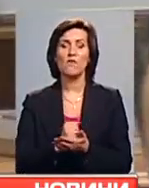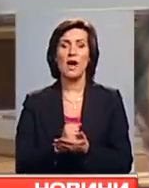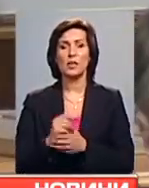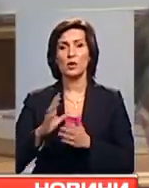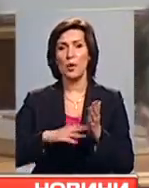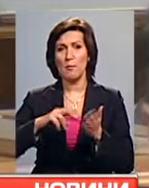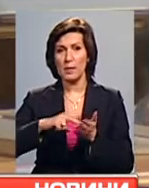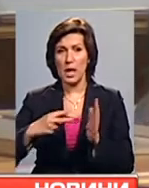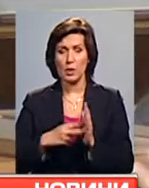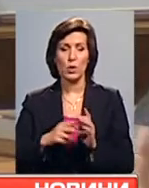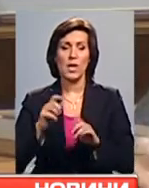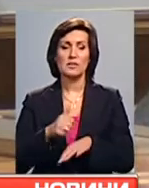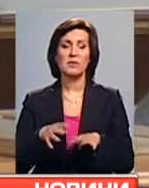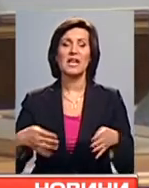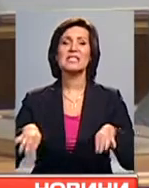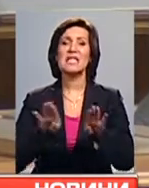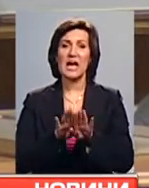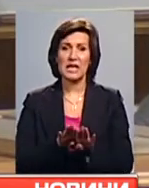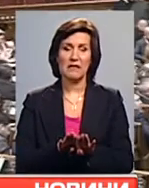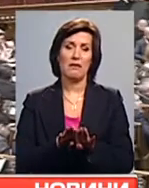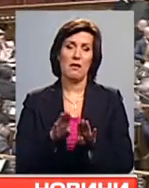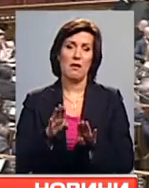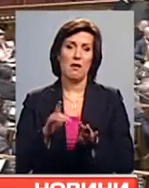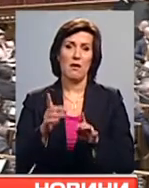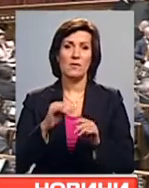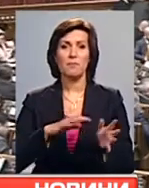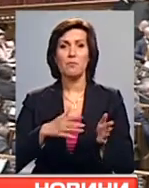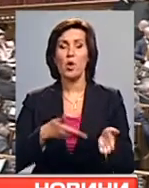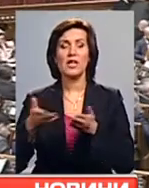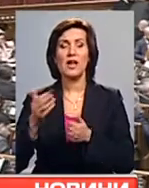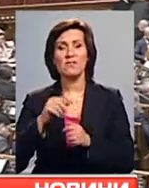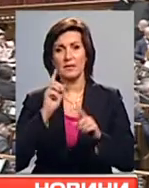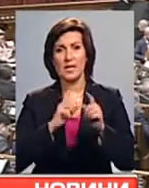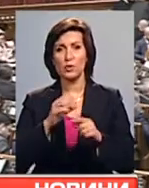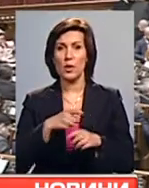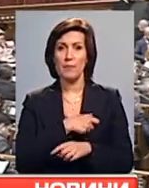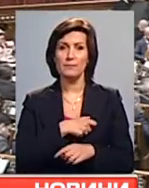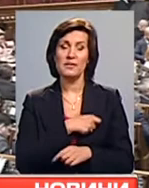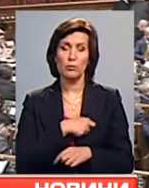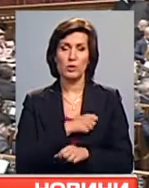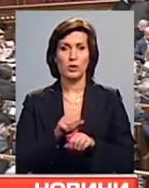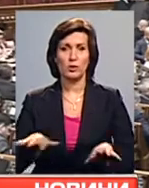плану спікер закрив ранкове засідання. Лідерів фракцій та груп покликав на нараду до свого кабінету, а депутати